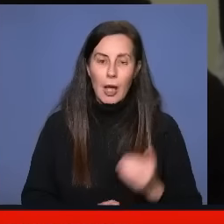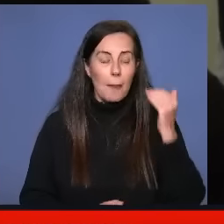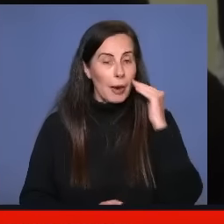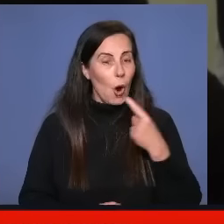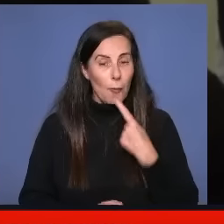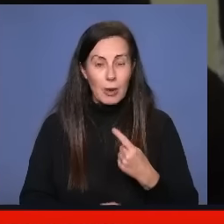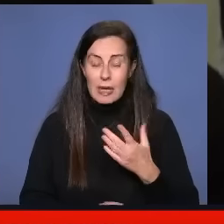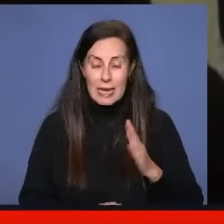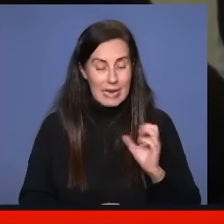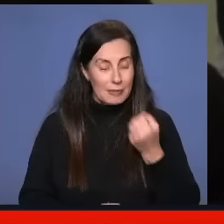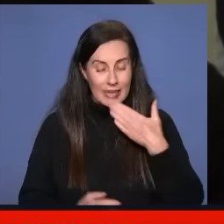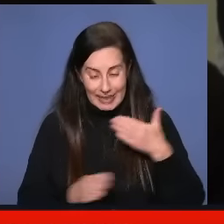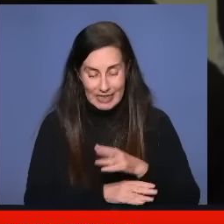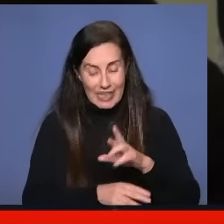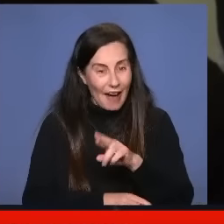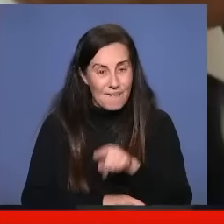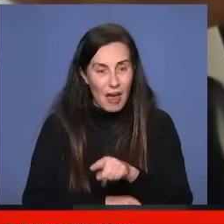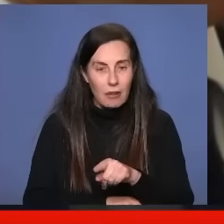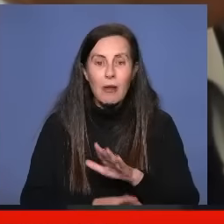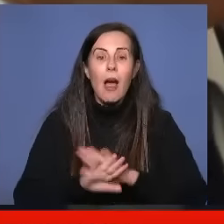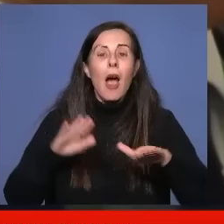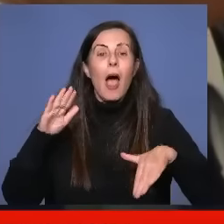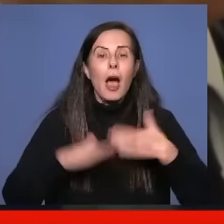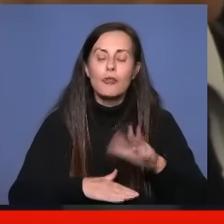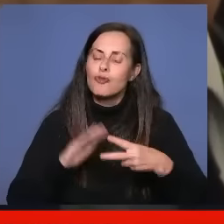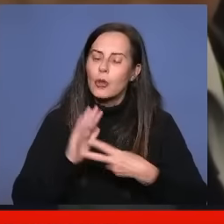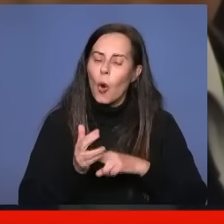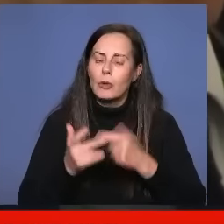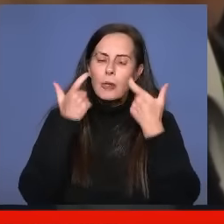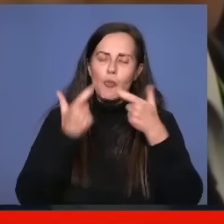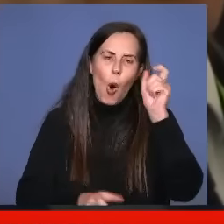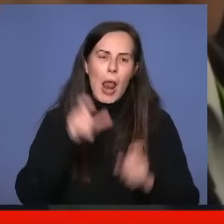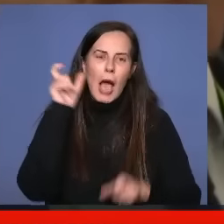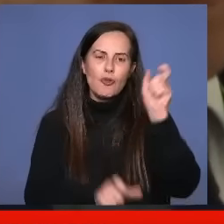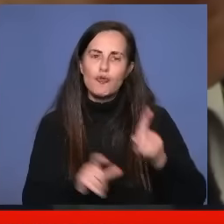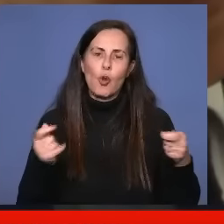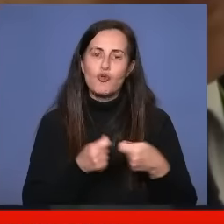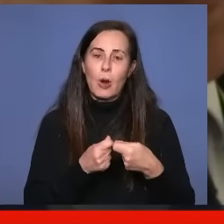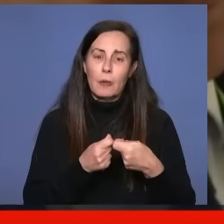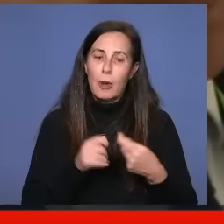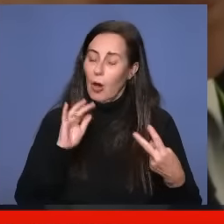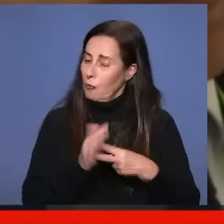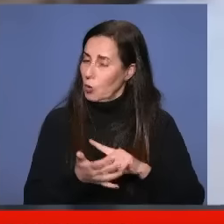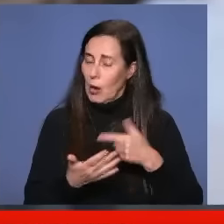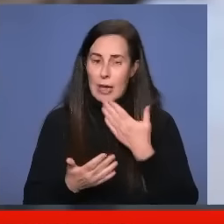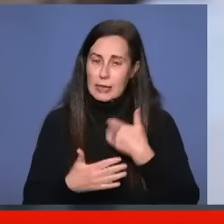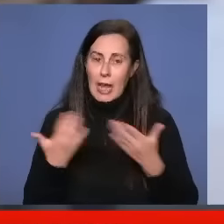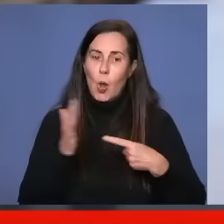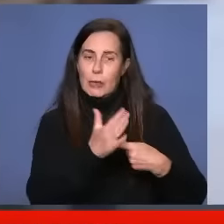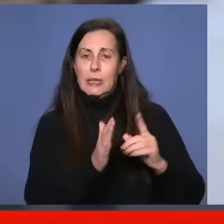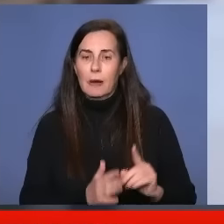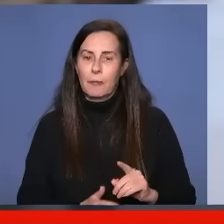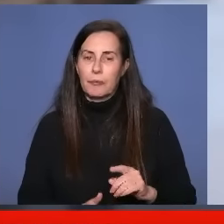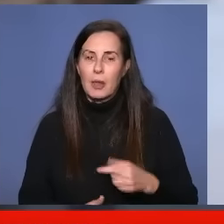פעולה צבאית ישראלית תתאפשר רק אחרי שתהיה תוכנית להגנת האזרחים ברפיח, ותוכנית כזאת עדיין לא הוצגה. I can't